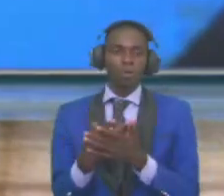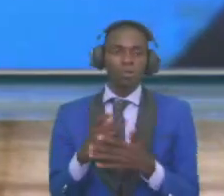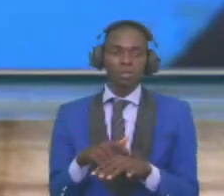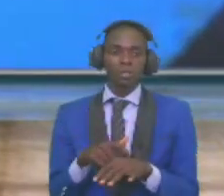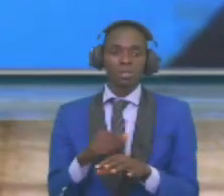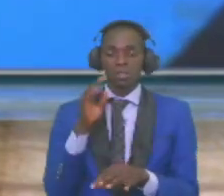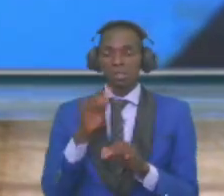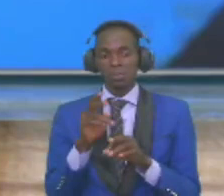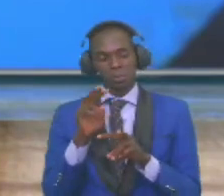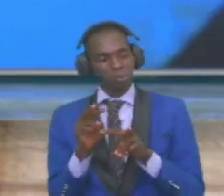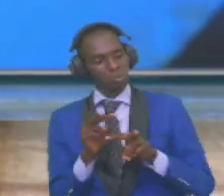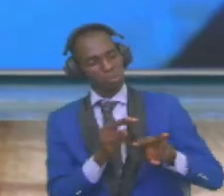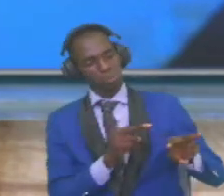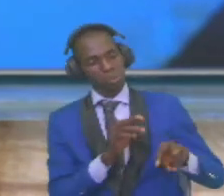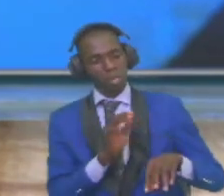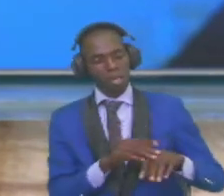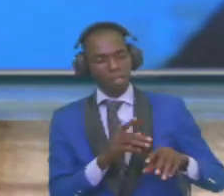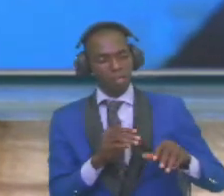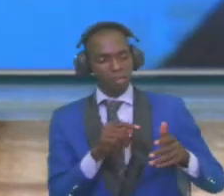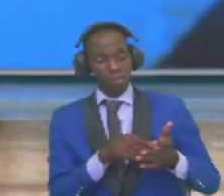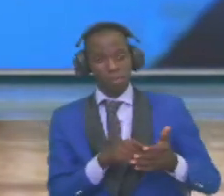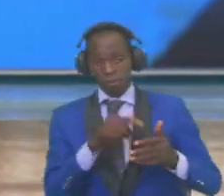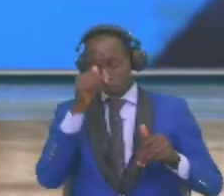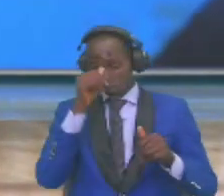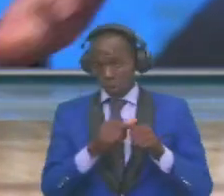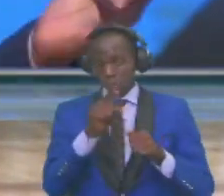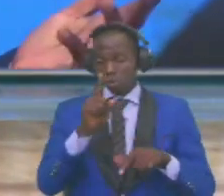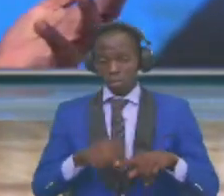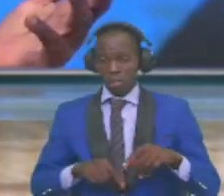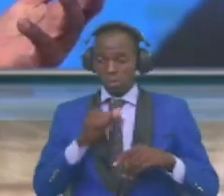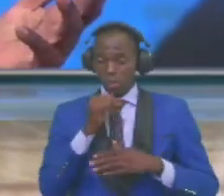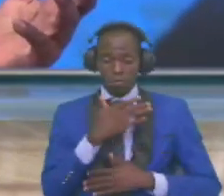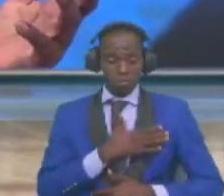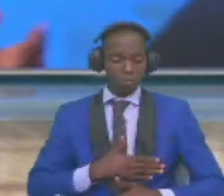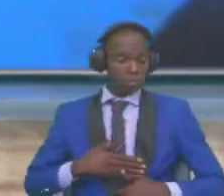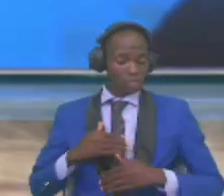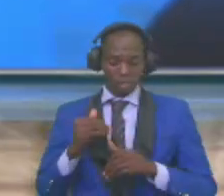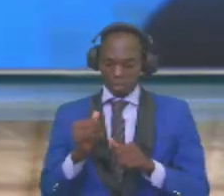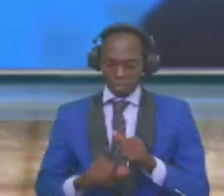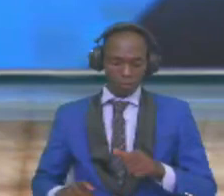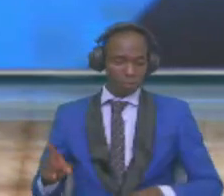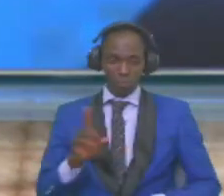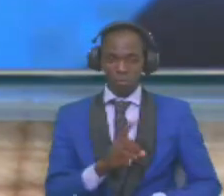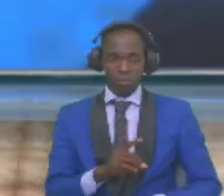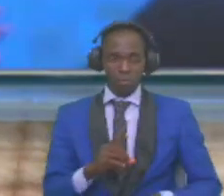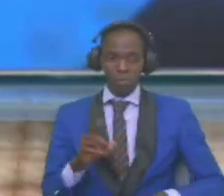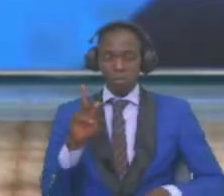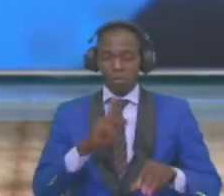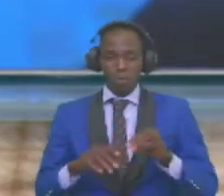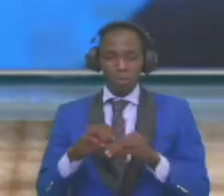ceci au fait tu ne peux pas plaire à tout le monde les gens dans le monde sont